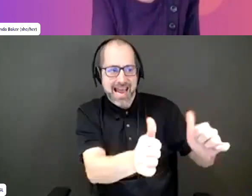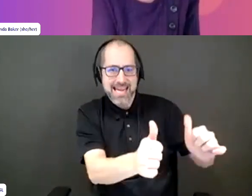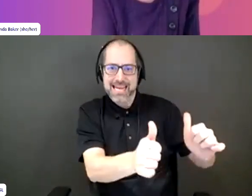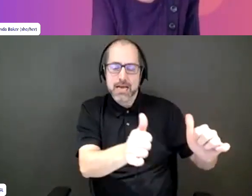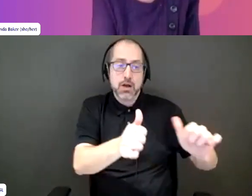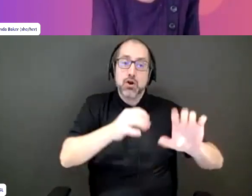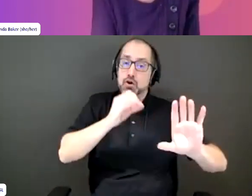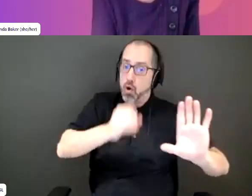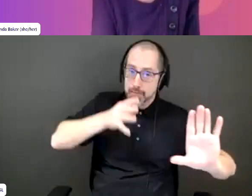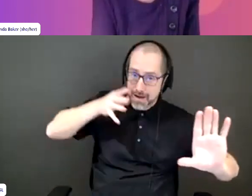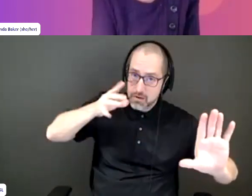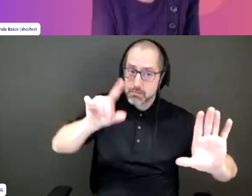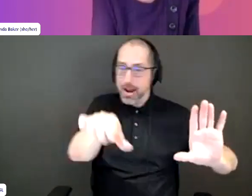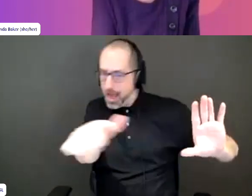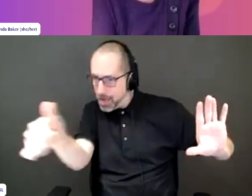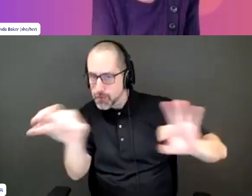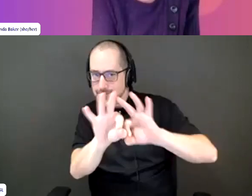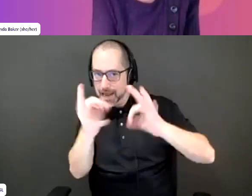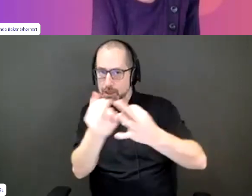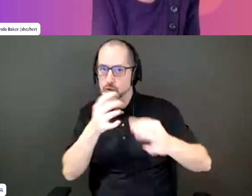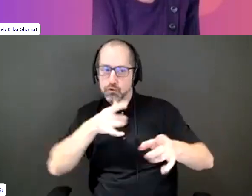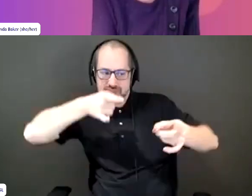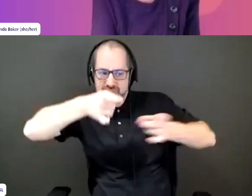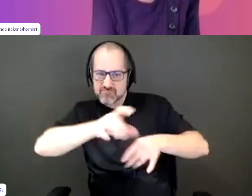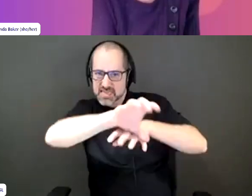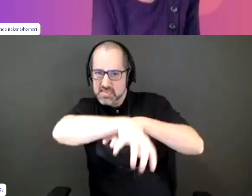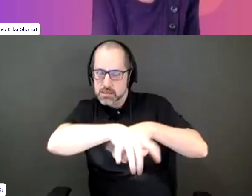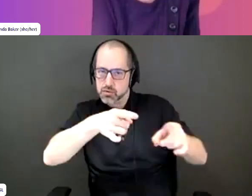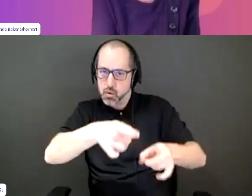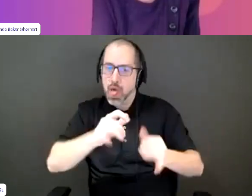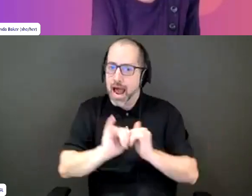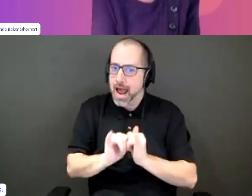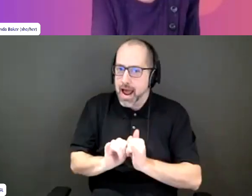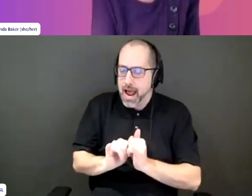d'autres donc contrôle coercitif qui sont non parental